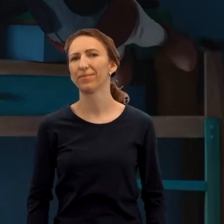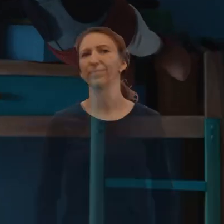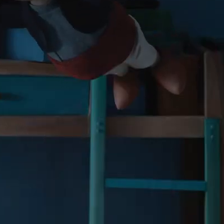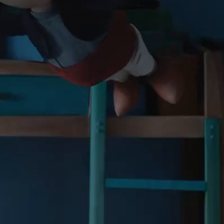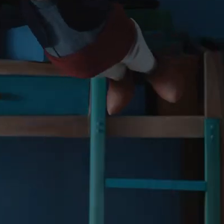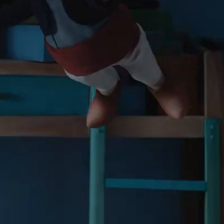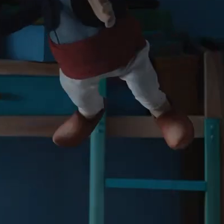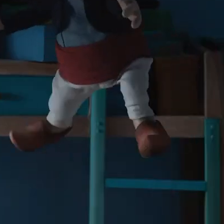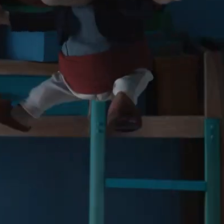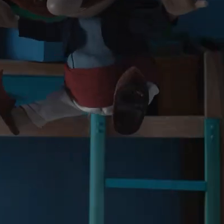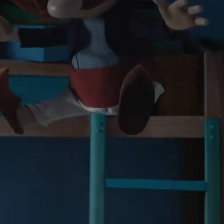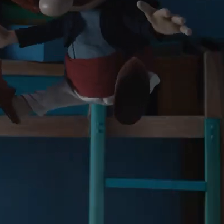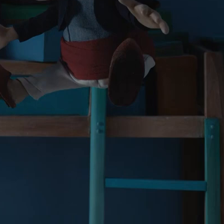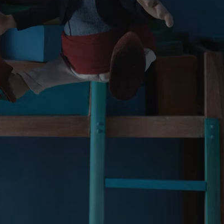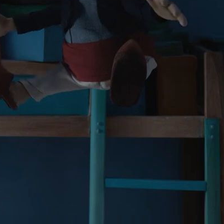Będę stąd.